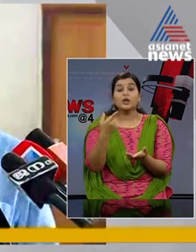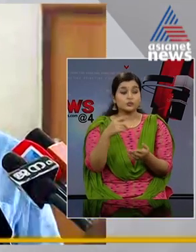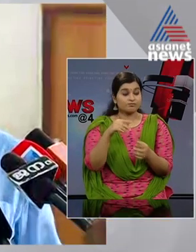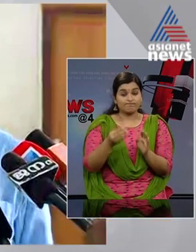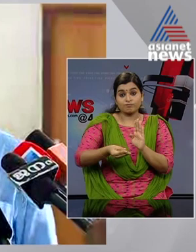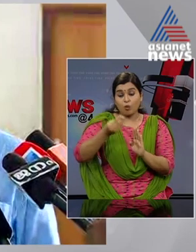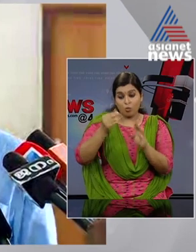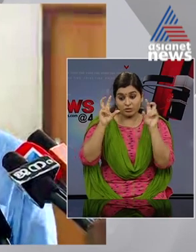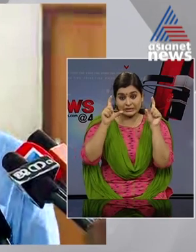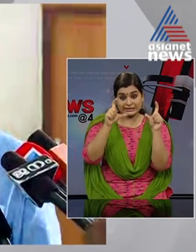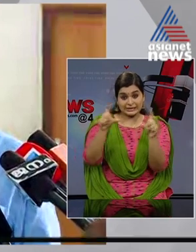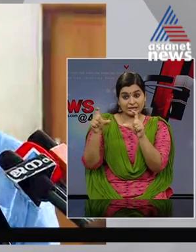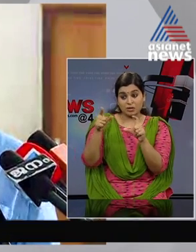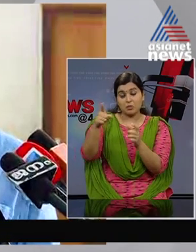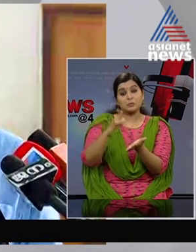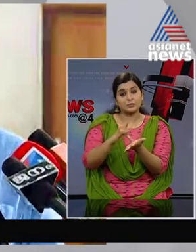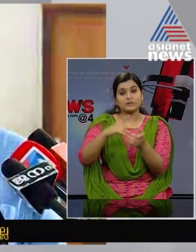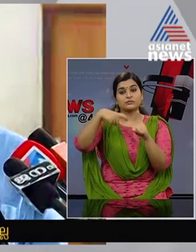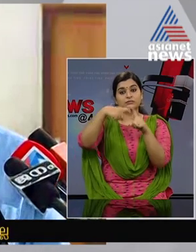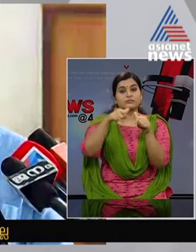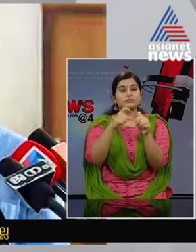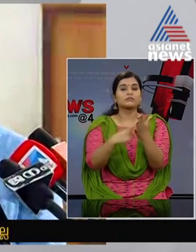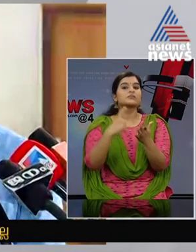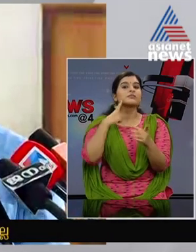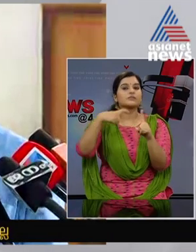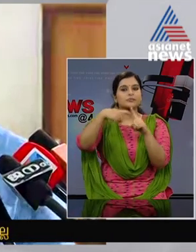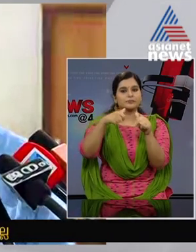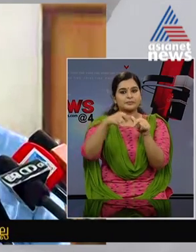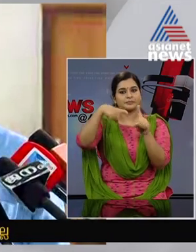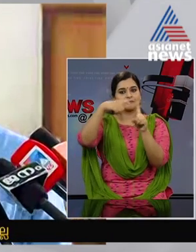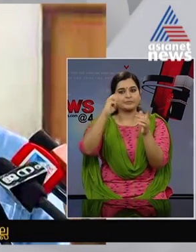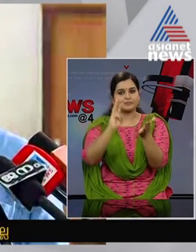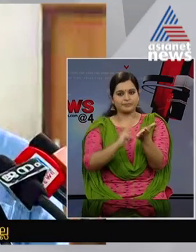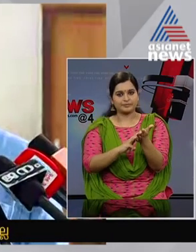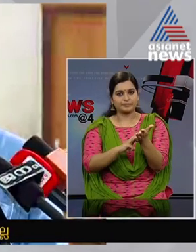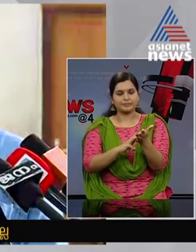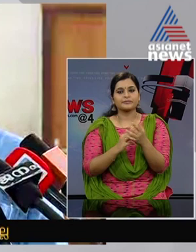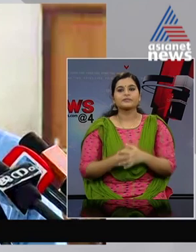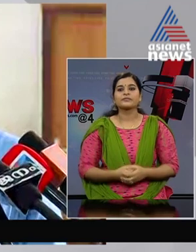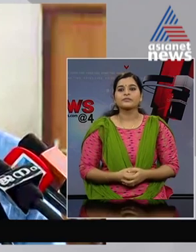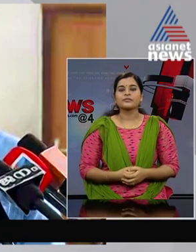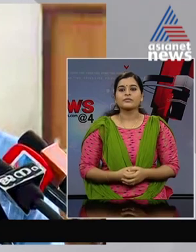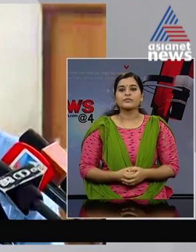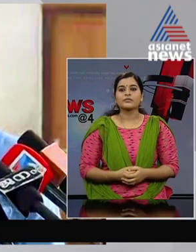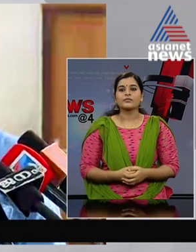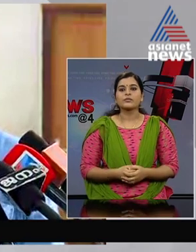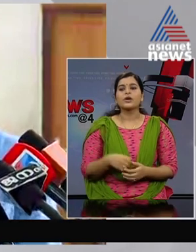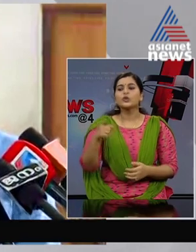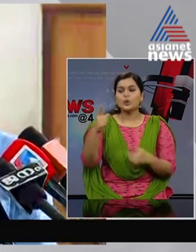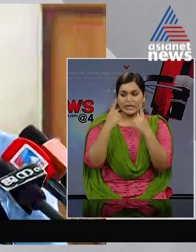പോകുന്നത്. അതിന്റെ പരിശോധന നടക്കുകയാണ്. പരിശോധന പൂർത്തീകരിച്ചാൽ അത് കണ്ടെയ്ൻമെന്റ് സോണായിട്ട് മാറും.